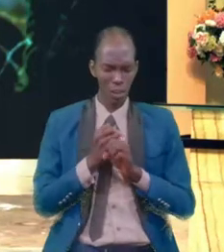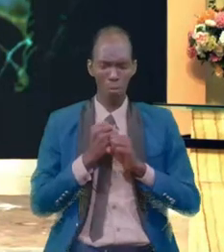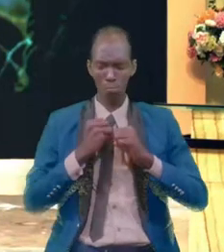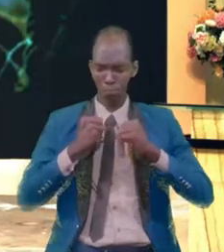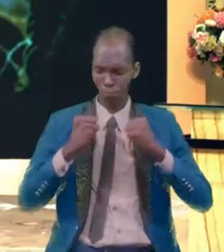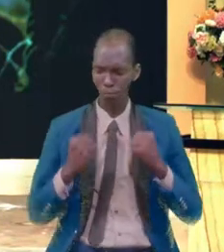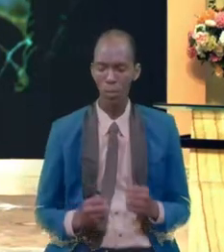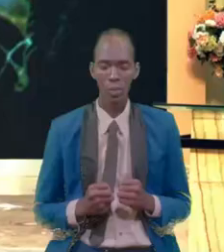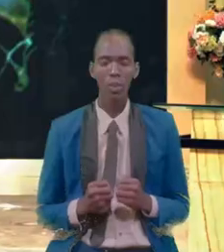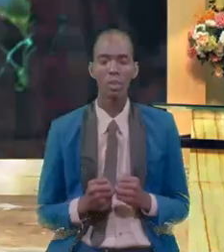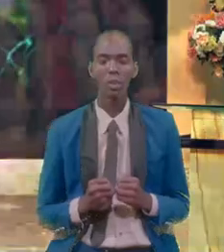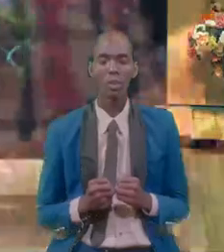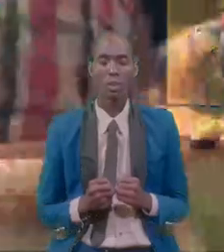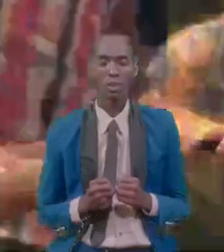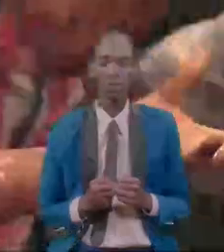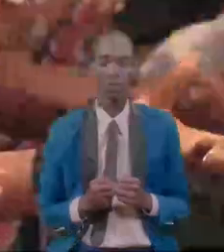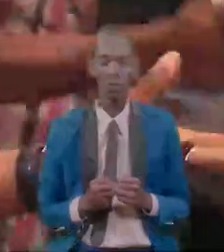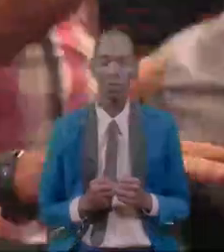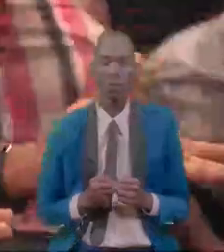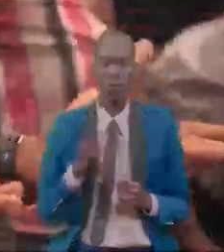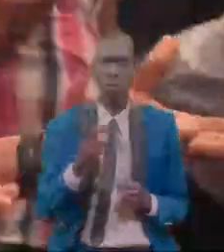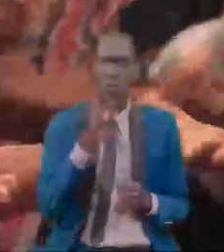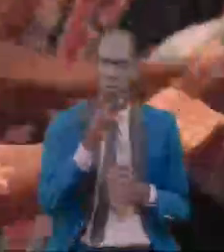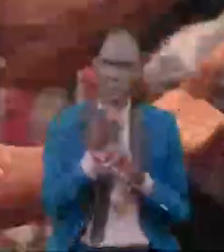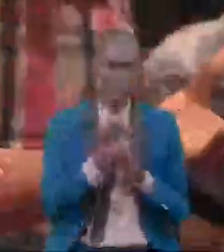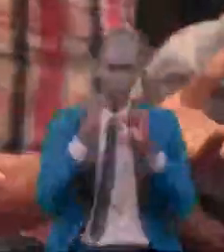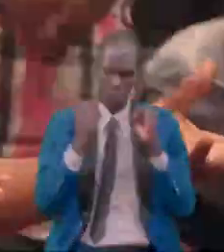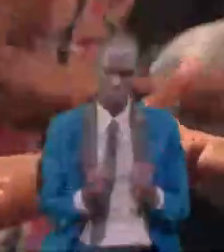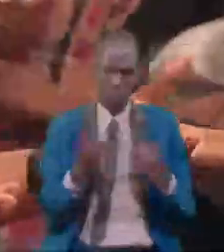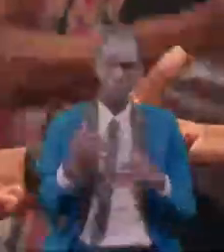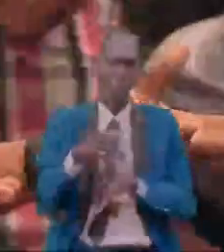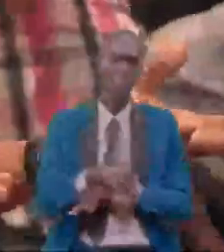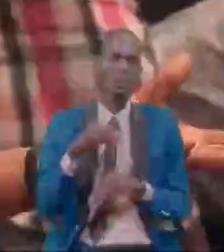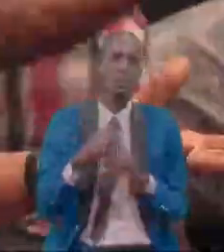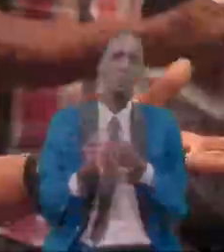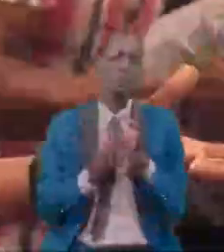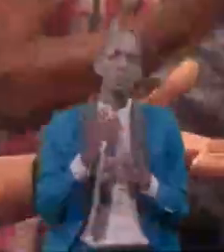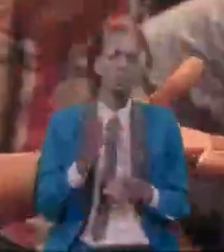Les paralytiques, les boiteux ont reçu la puissance. Vous allez recevoir la puissance ce jour.